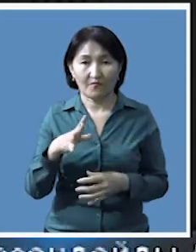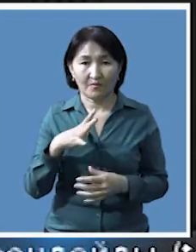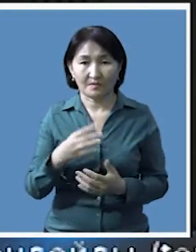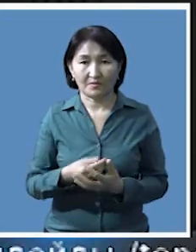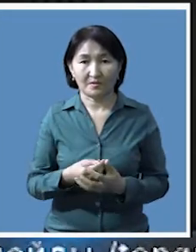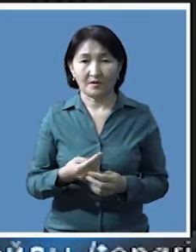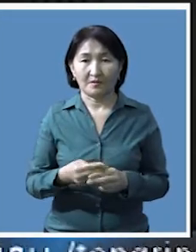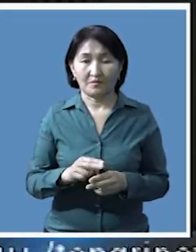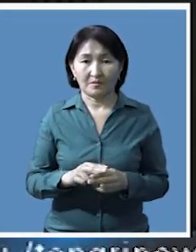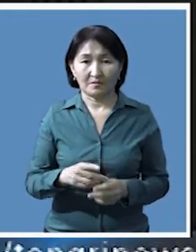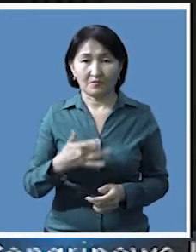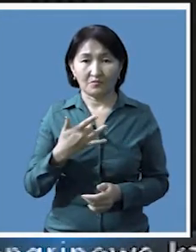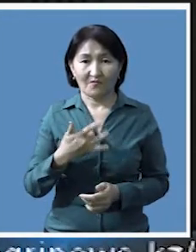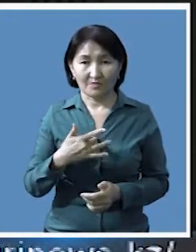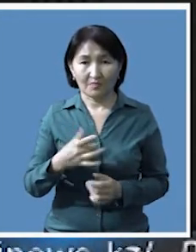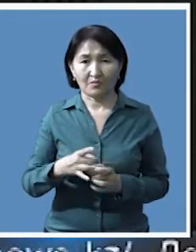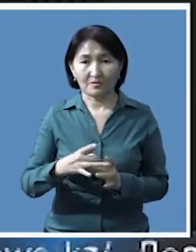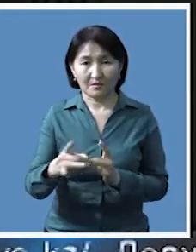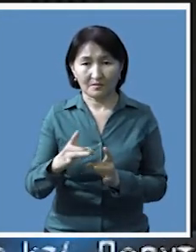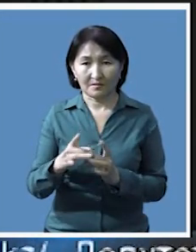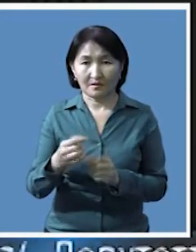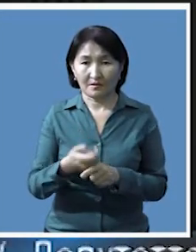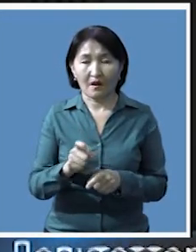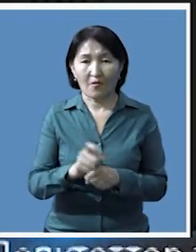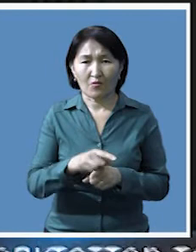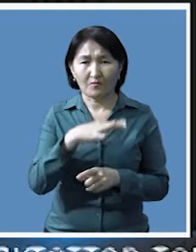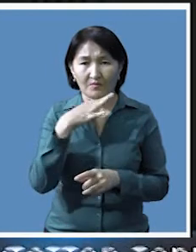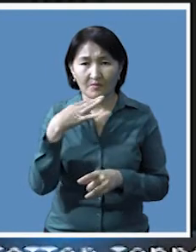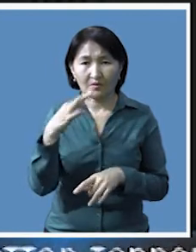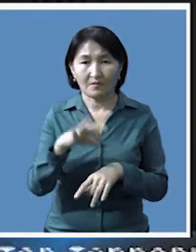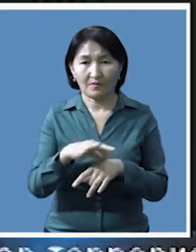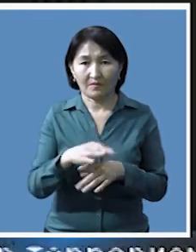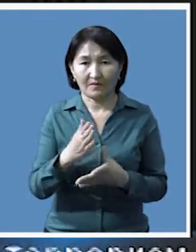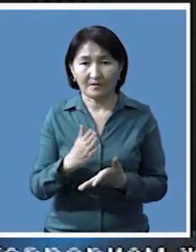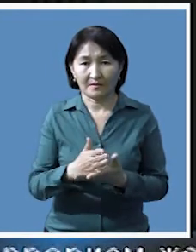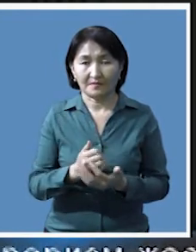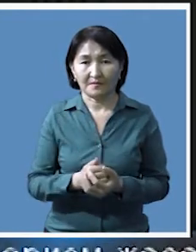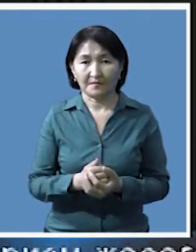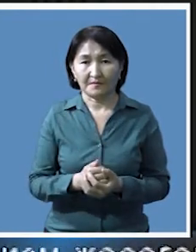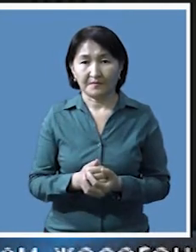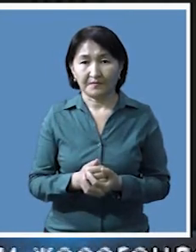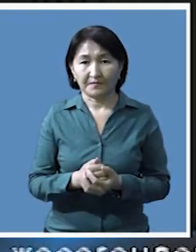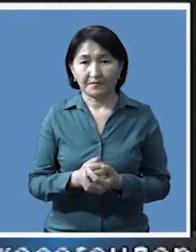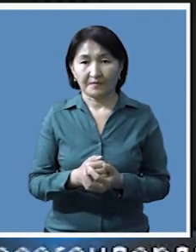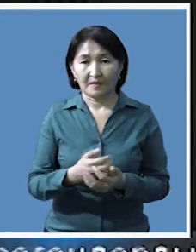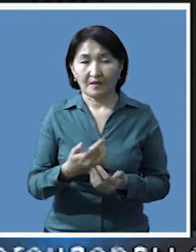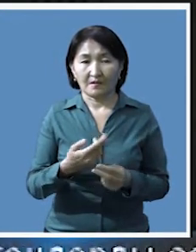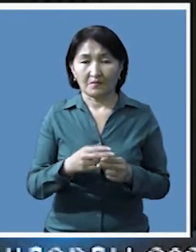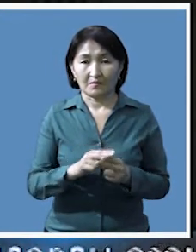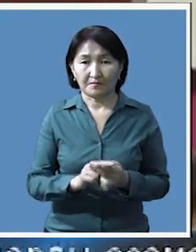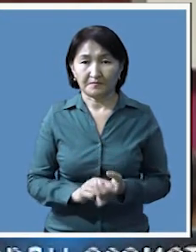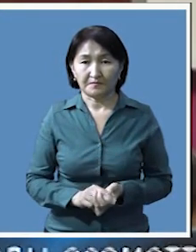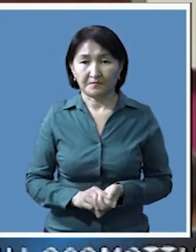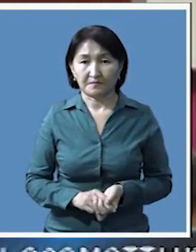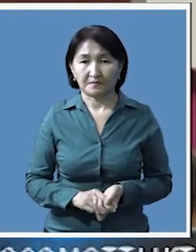болса, мал өсіріп отқандар малдың жағдайын қарайтын болса, баяғыда осыны іске алып уже шешіп тастайтын адам